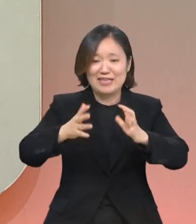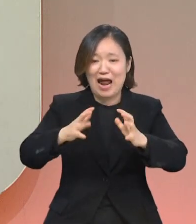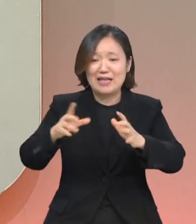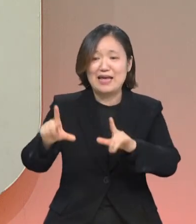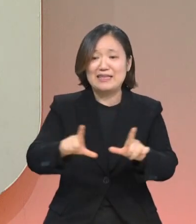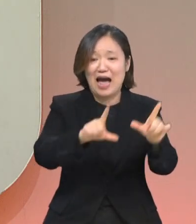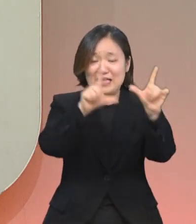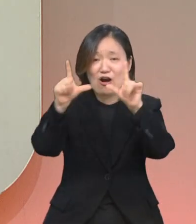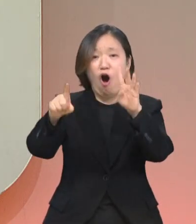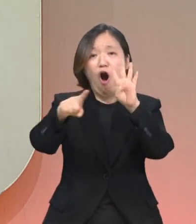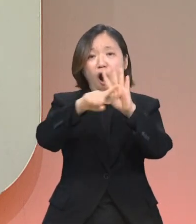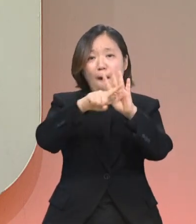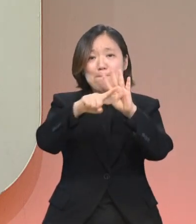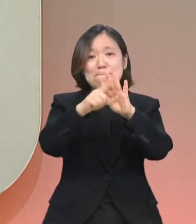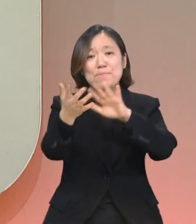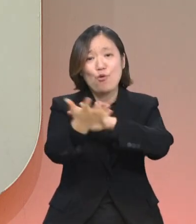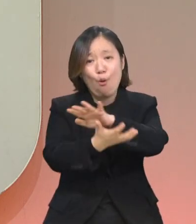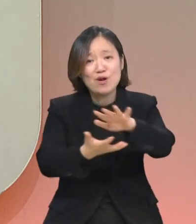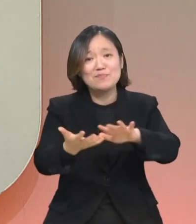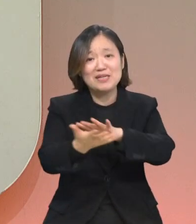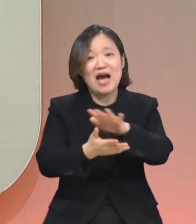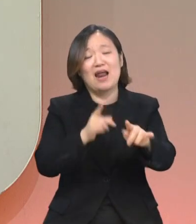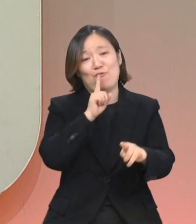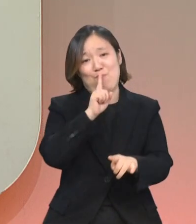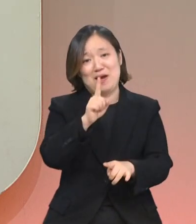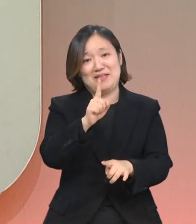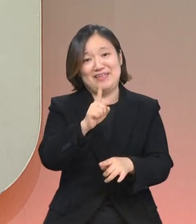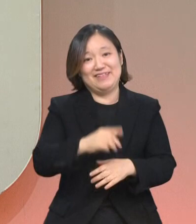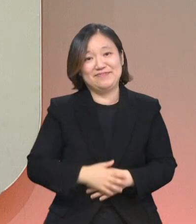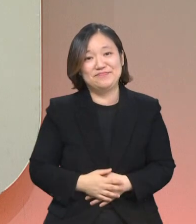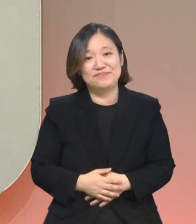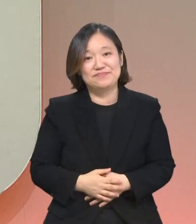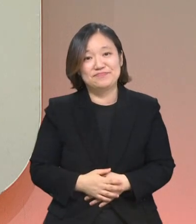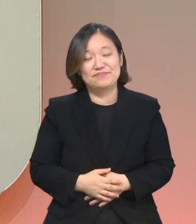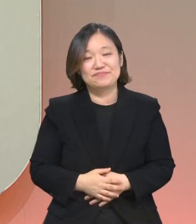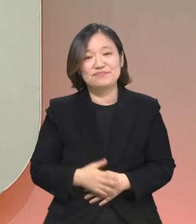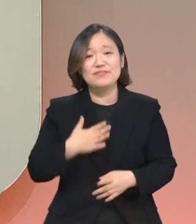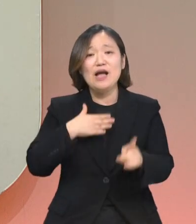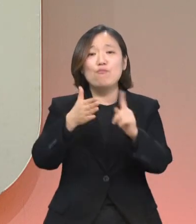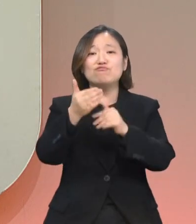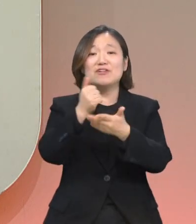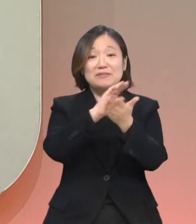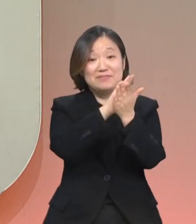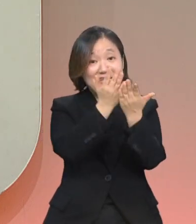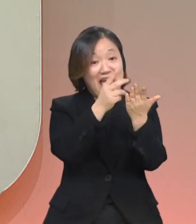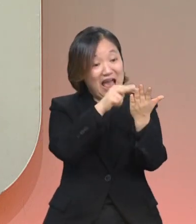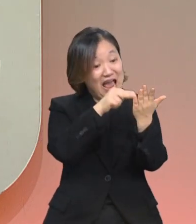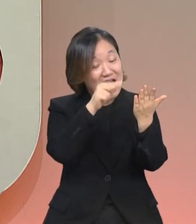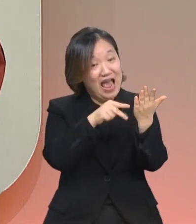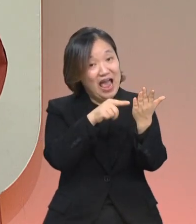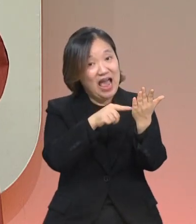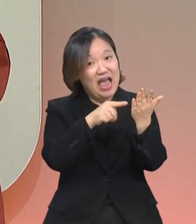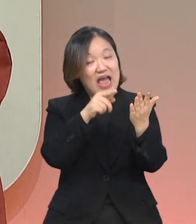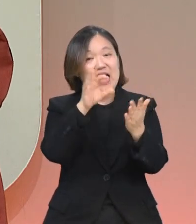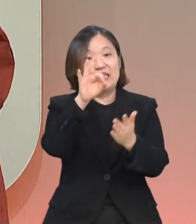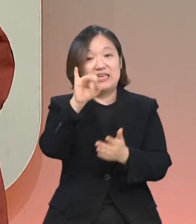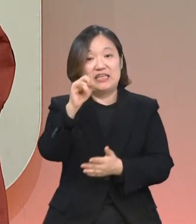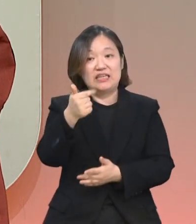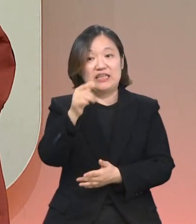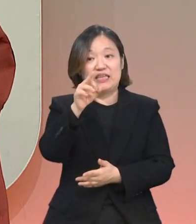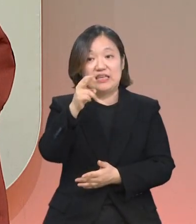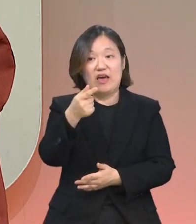노름이다 업 노름 업보대로 놀고 있다는 거예요 그 부처님 경전에서는이 모든게 다 인연법이다